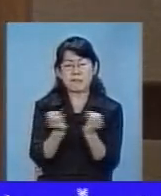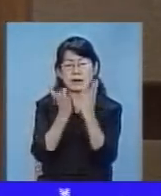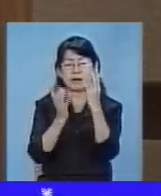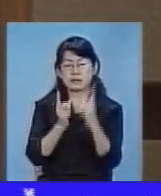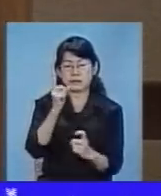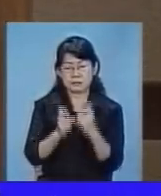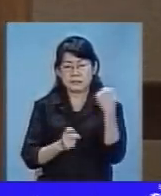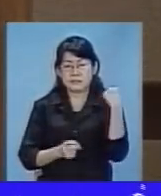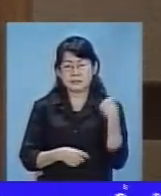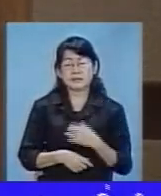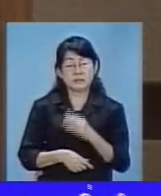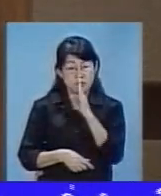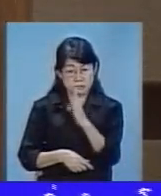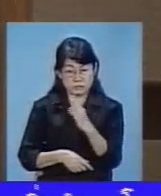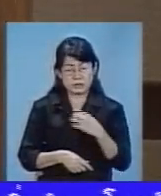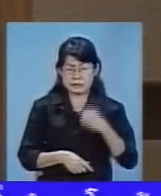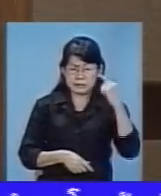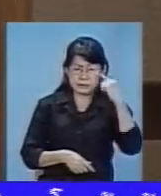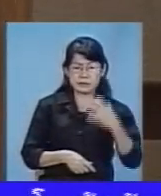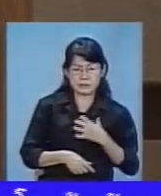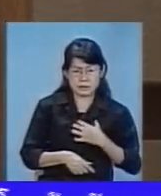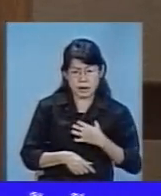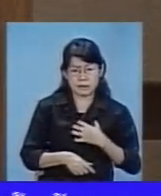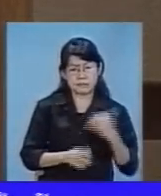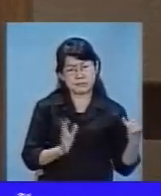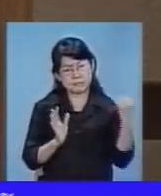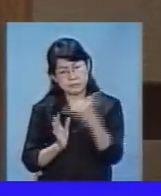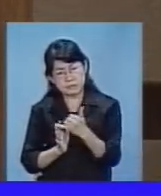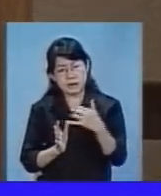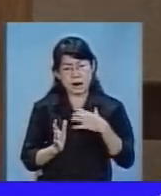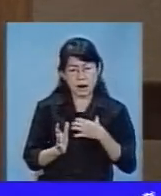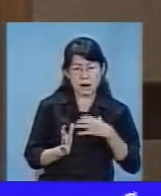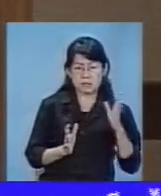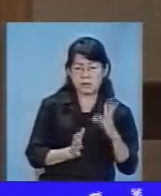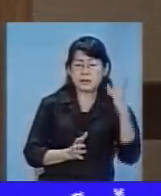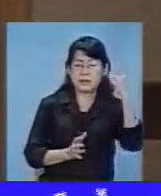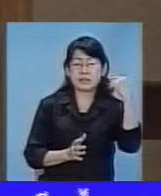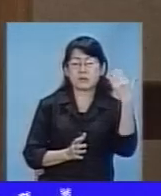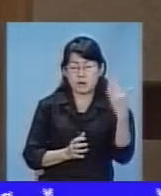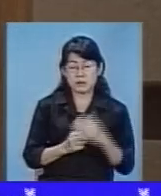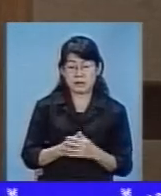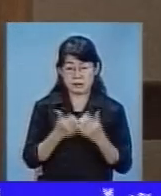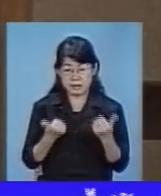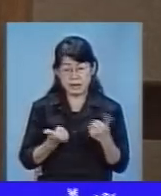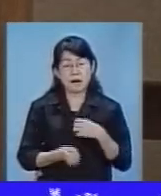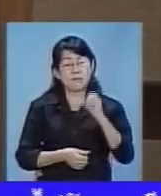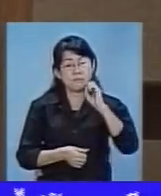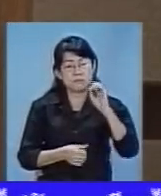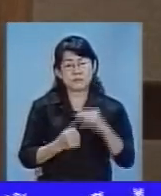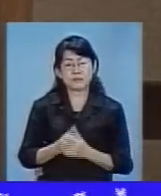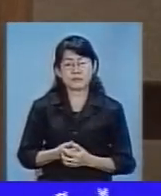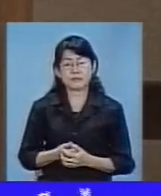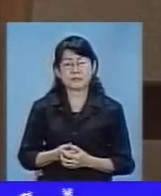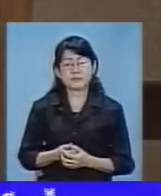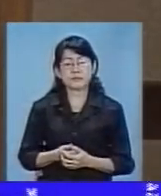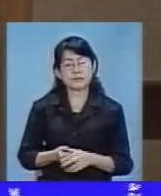ๆครับว่าการตัดสินใจว่าจะเข้าหรือไม่เข้าอย่างไรเนี่ยก็ต้องชั่งตรงนั้นแหละครับแต่น้ำหนักที่เราให้ก็คือว่าการ